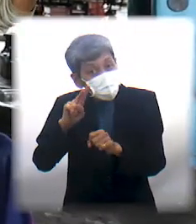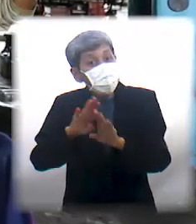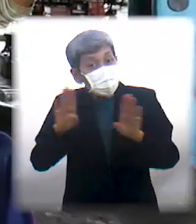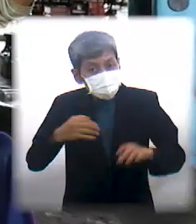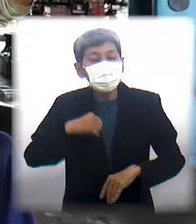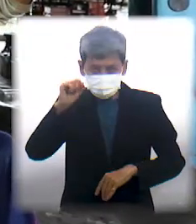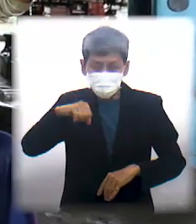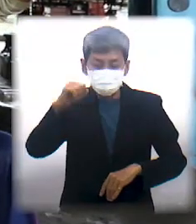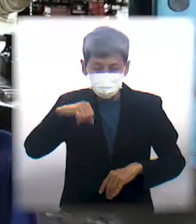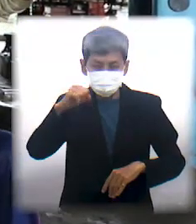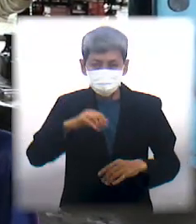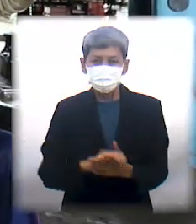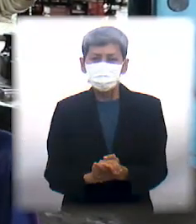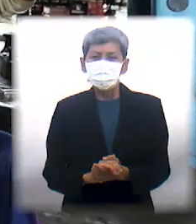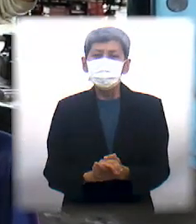ใช่ตั้งแ